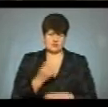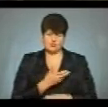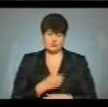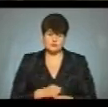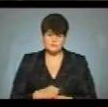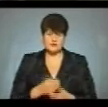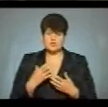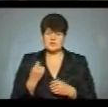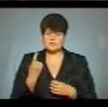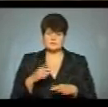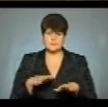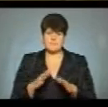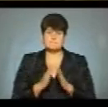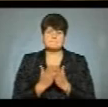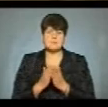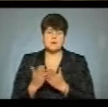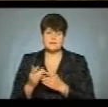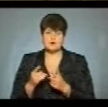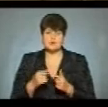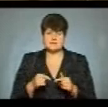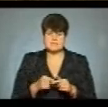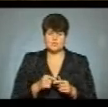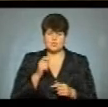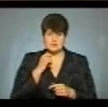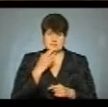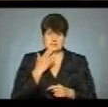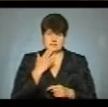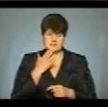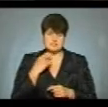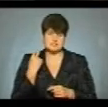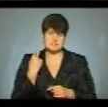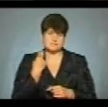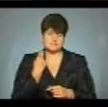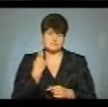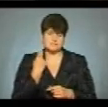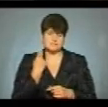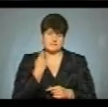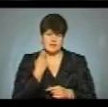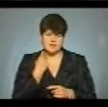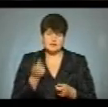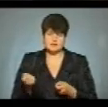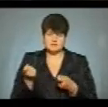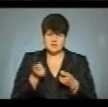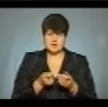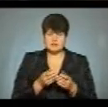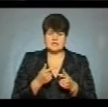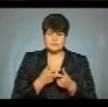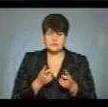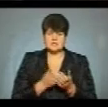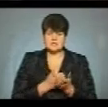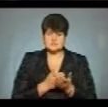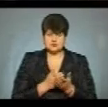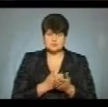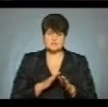Ще одна локація – бібліотека Організації українських націоналістів з Лондона. Її передала Українська інформаційна служба, каже заступник